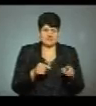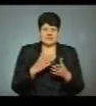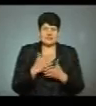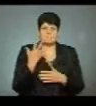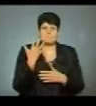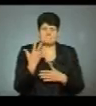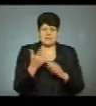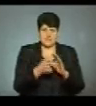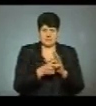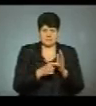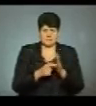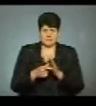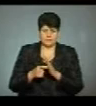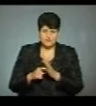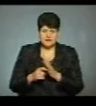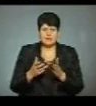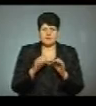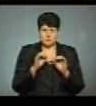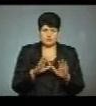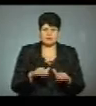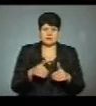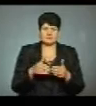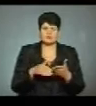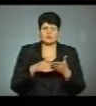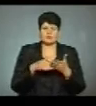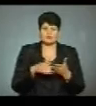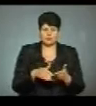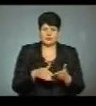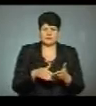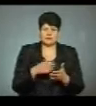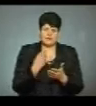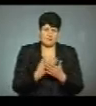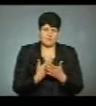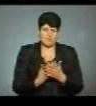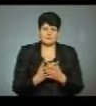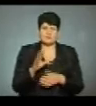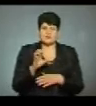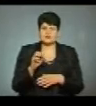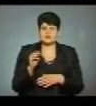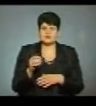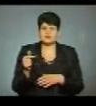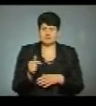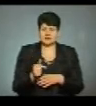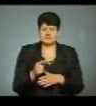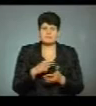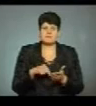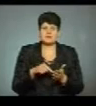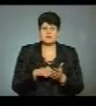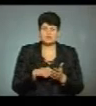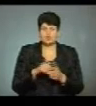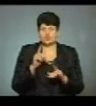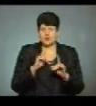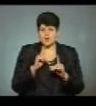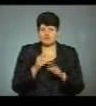5 боксів, в яких ми можемо надавати допомогу за показами. 500 тисяч гривень міською